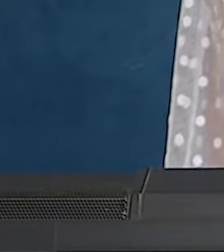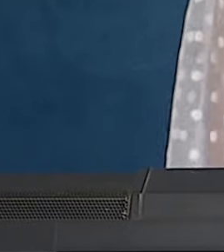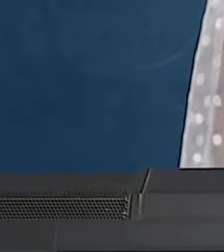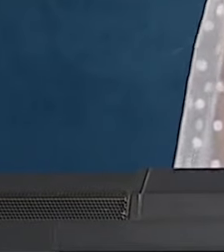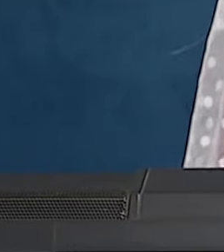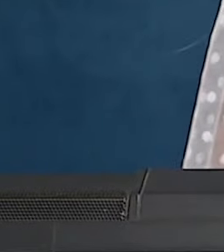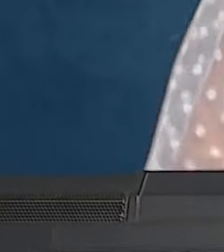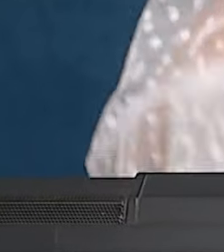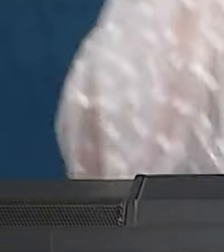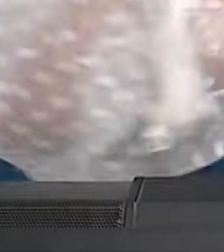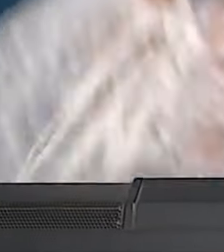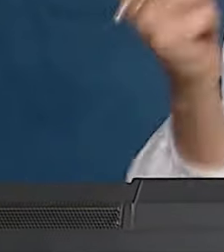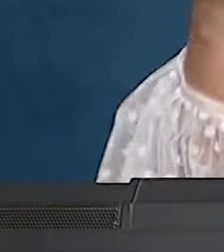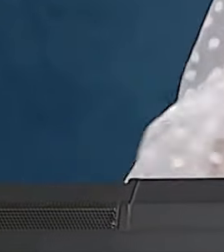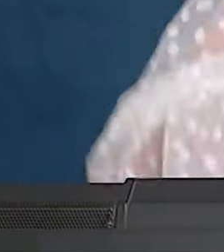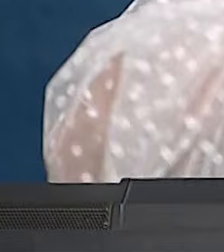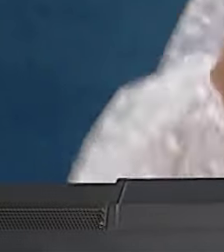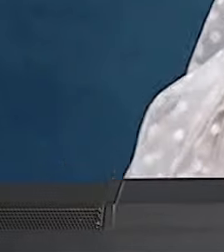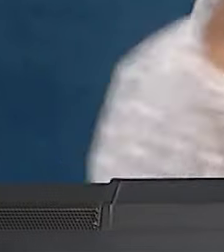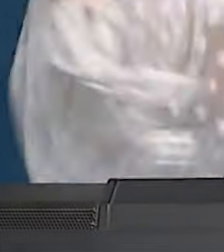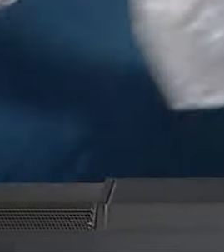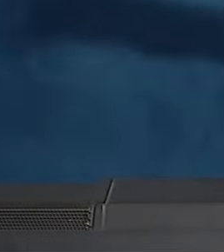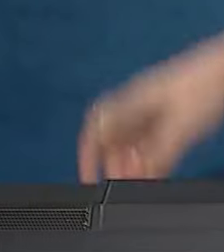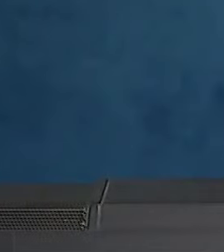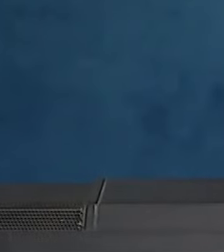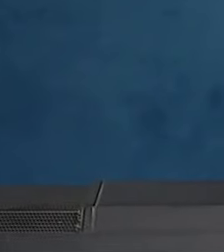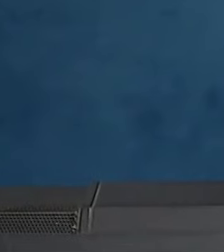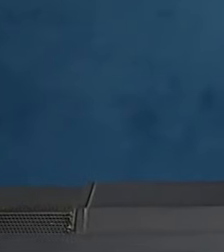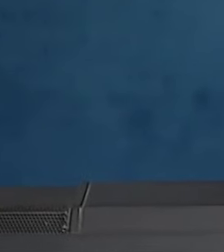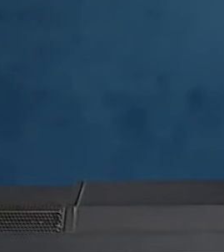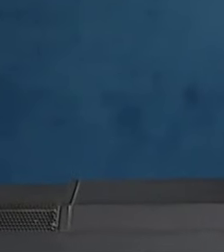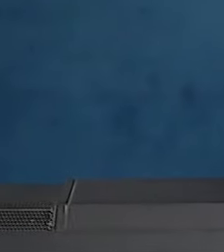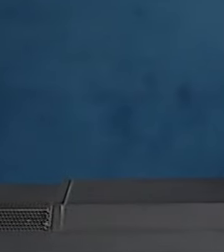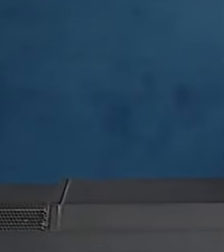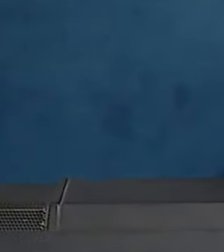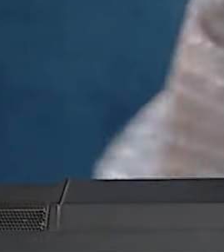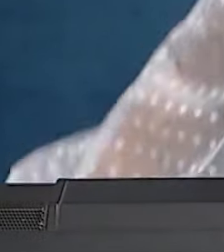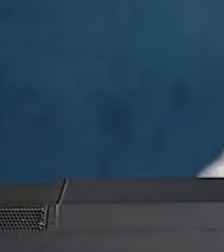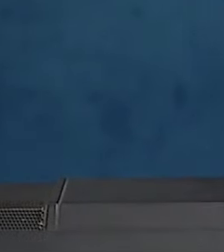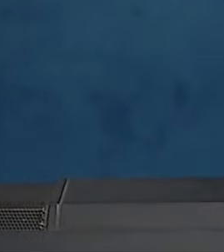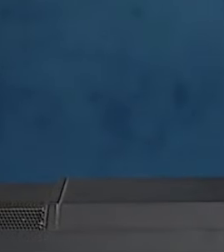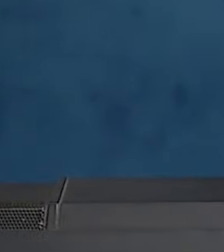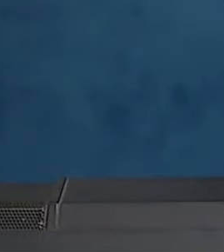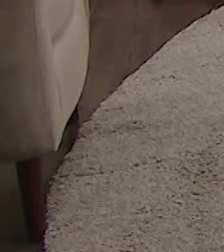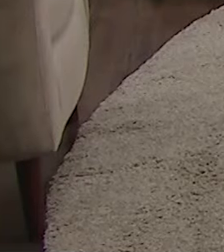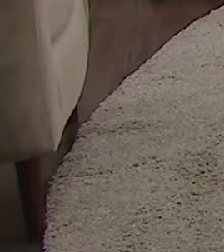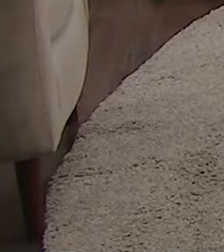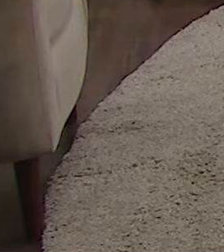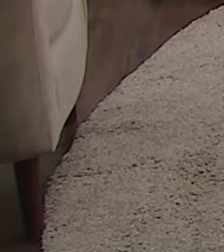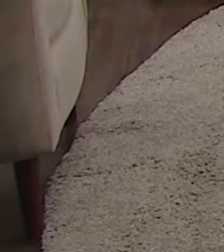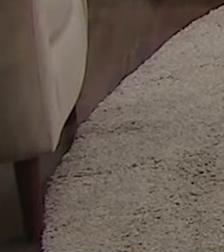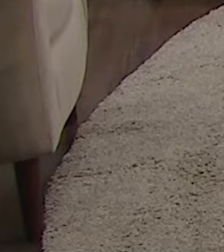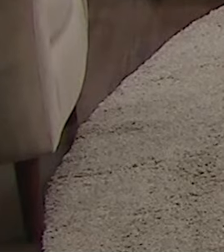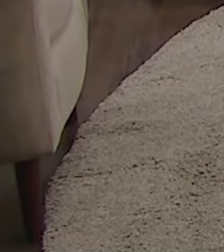رائع، وانا اليوم ساصاحبك بادائي الغنائي. الغنائي وين الميكرو؟ اه